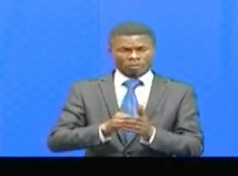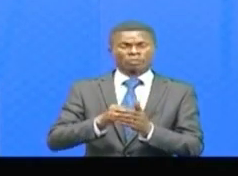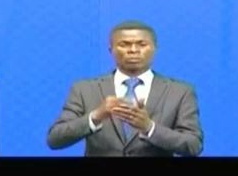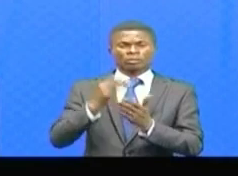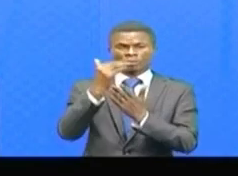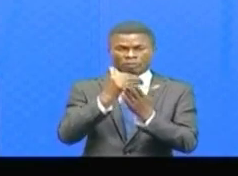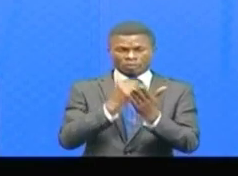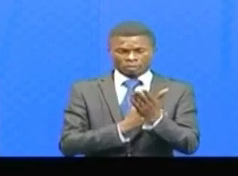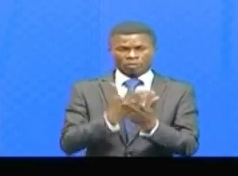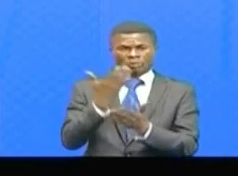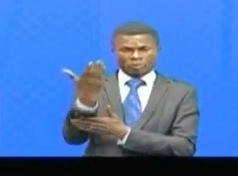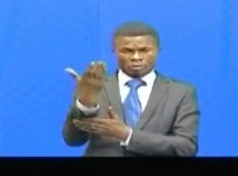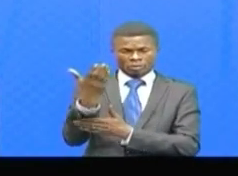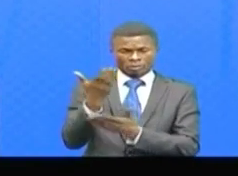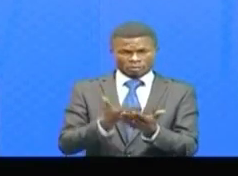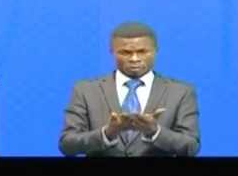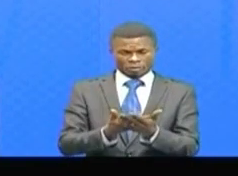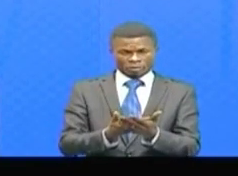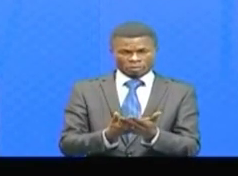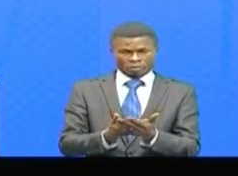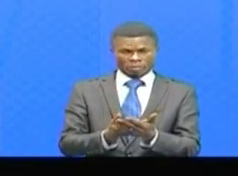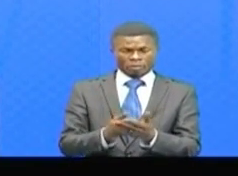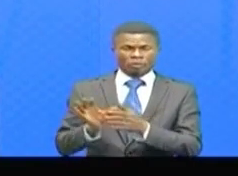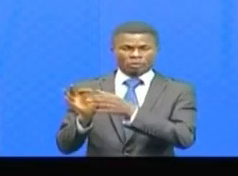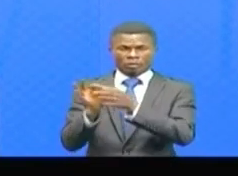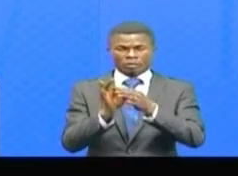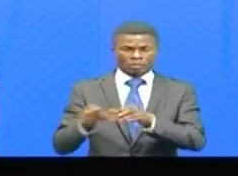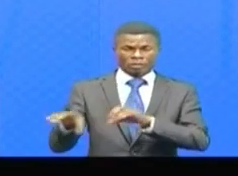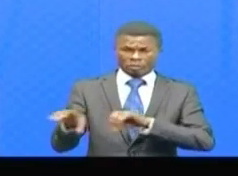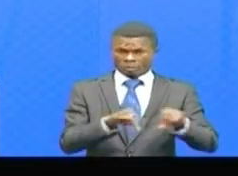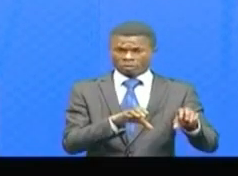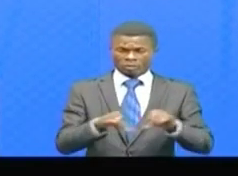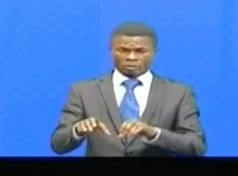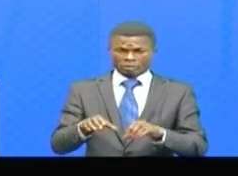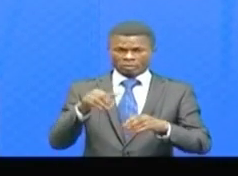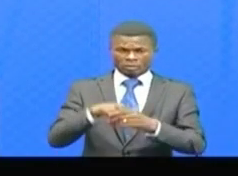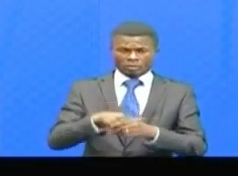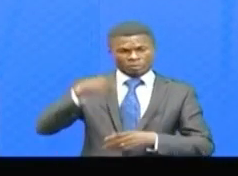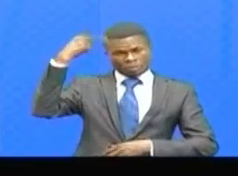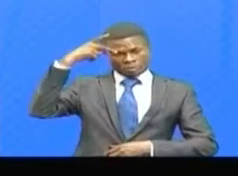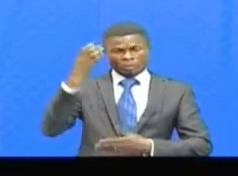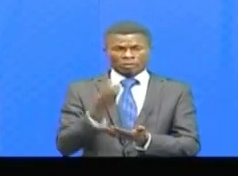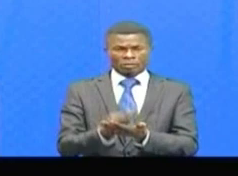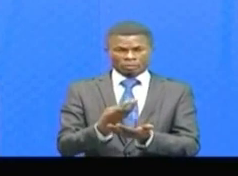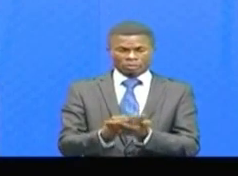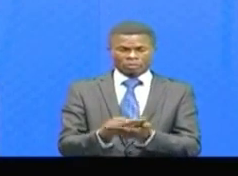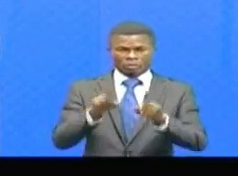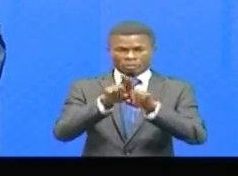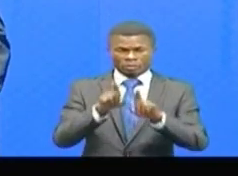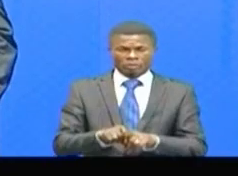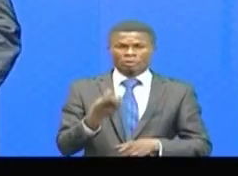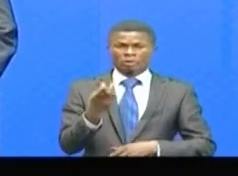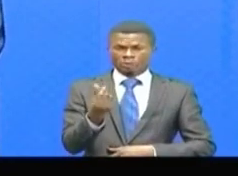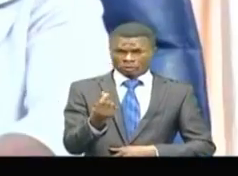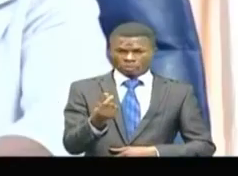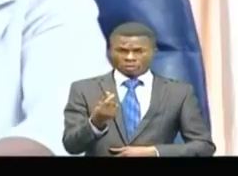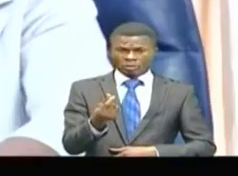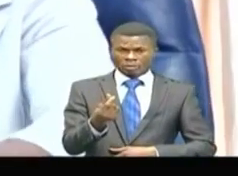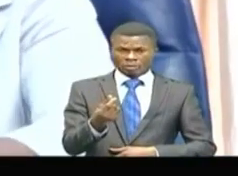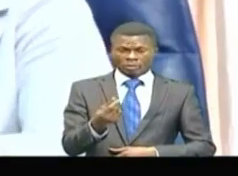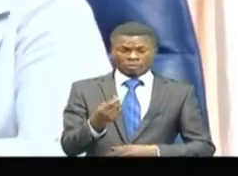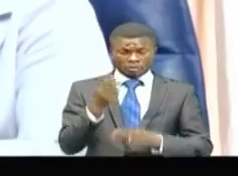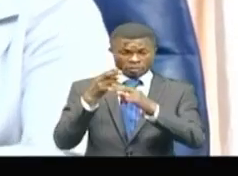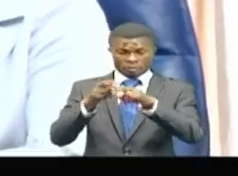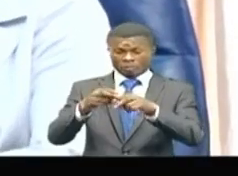recommandations, notamment le maintien de la coordination des actions au niveau de la politique budgétaire et monétaire, la